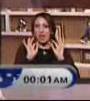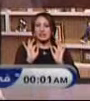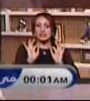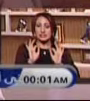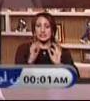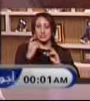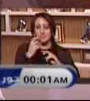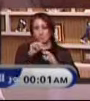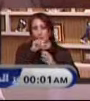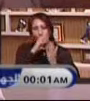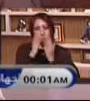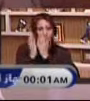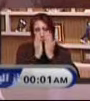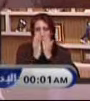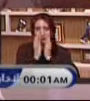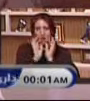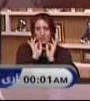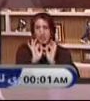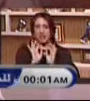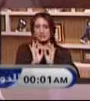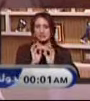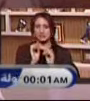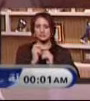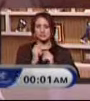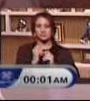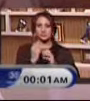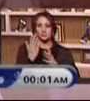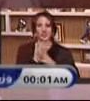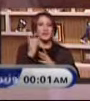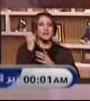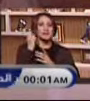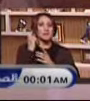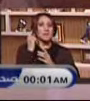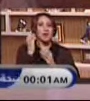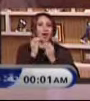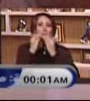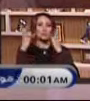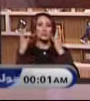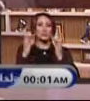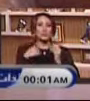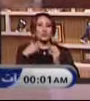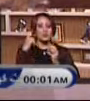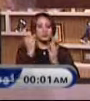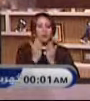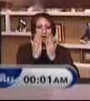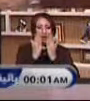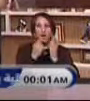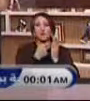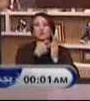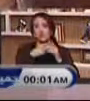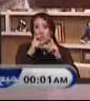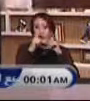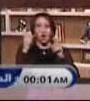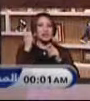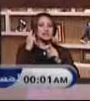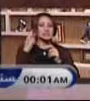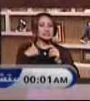غريب جدا كل ليلة الجمعة يجيب العلماء. نعم. ودي ريت نعملها في البيوت. عالم يقعد يذكر الناس